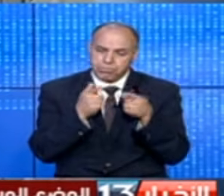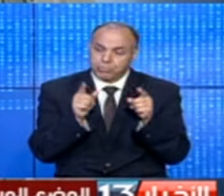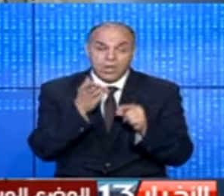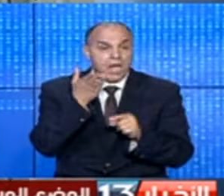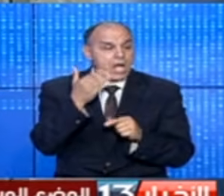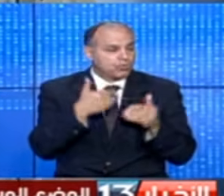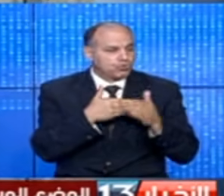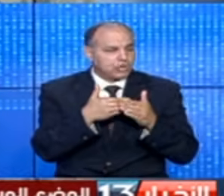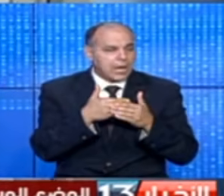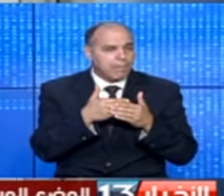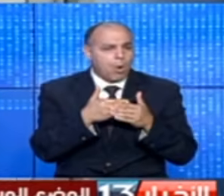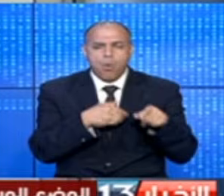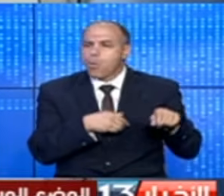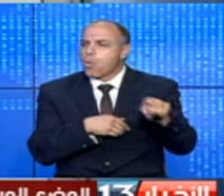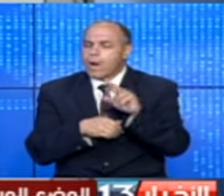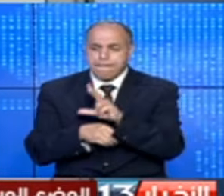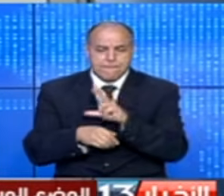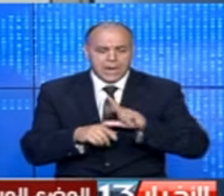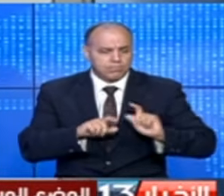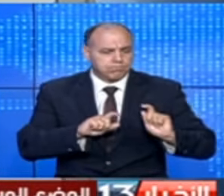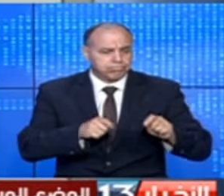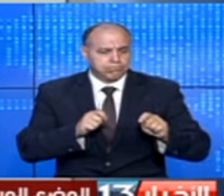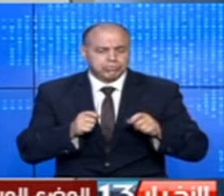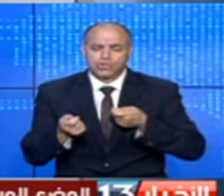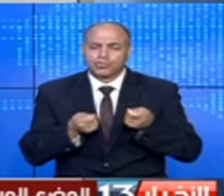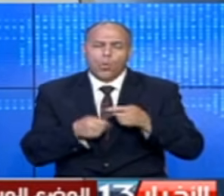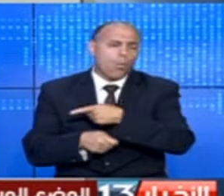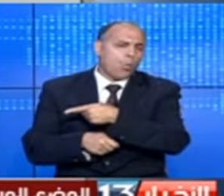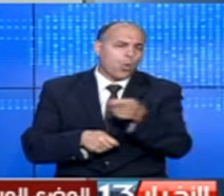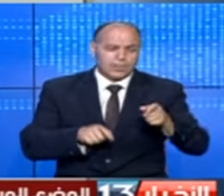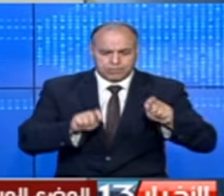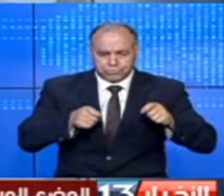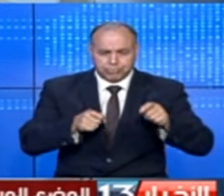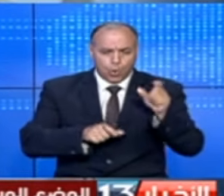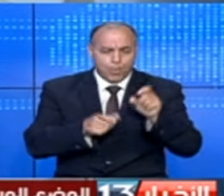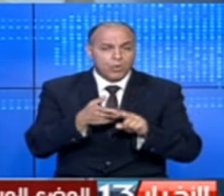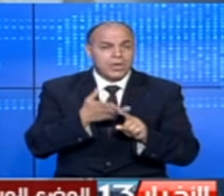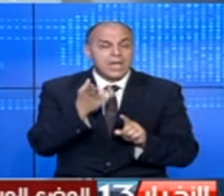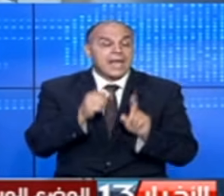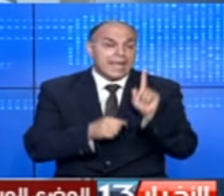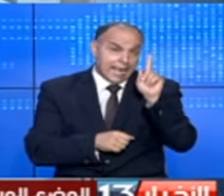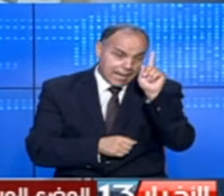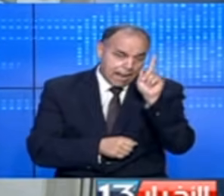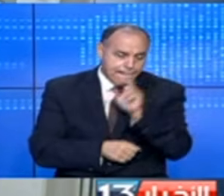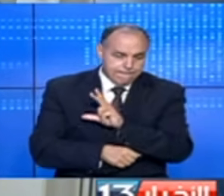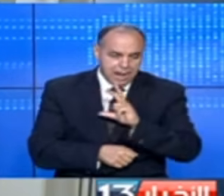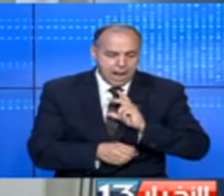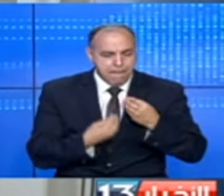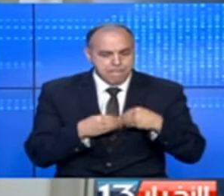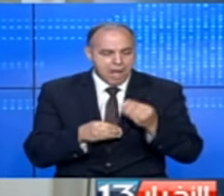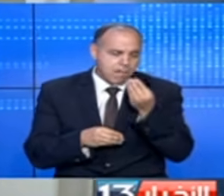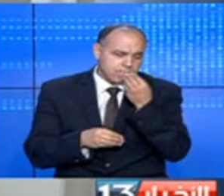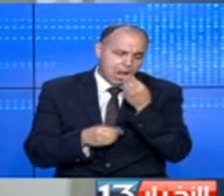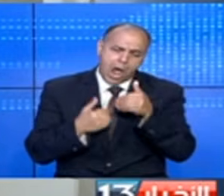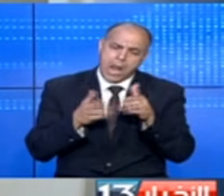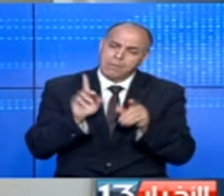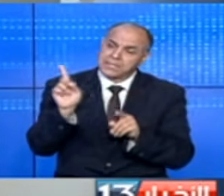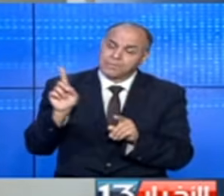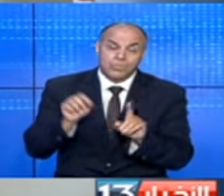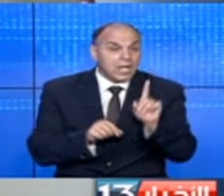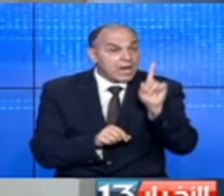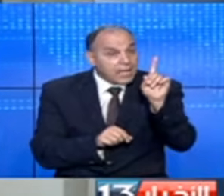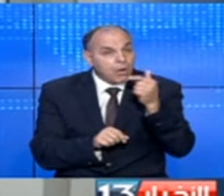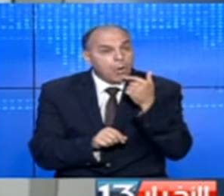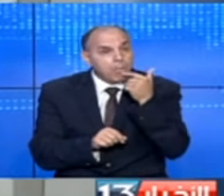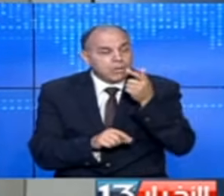إلى جانب غلق جميع المحلات والفضاءات التجارية المفتوحة للعموم باستثناء محلات بيع المواد الغذائية،